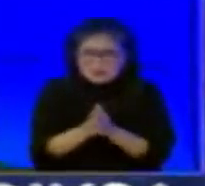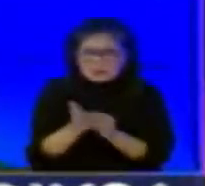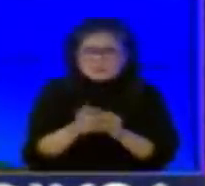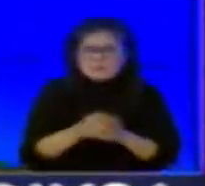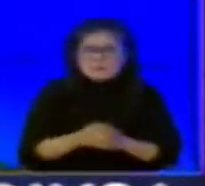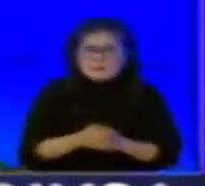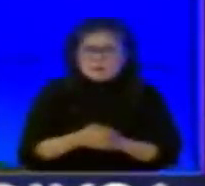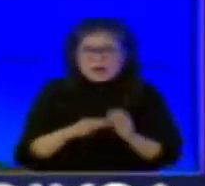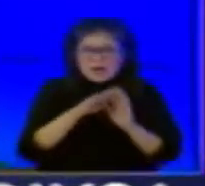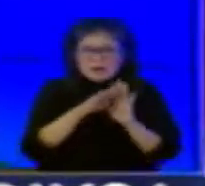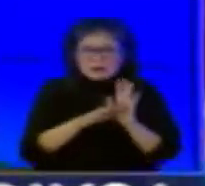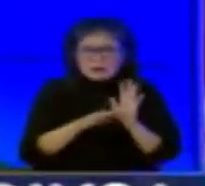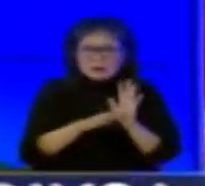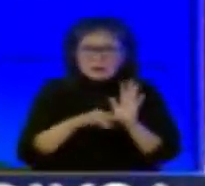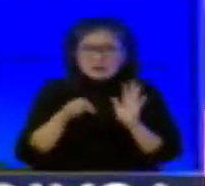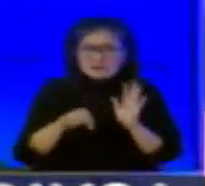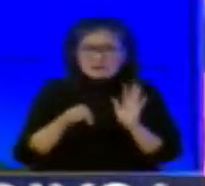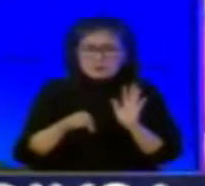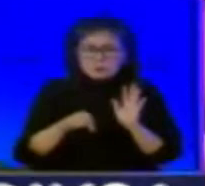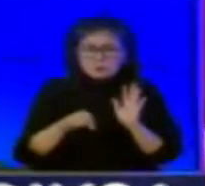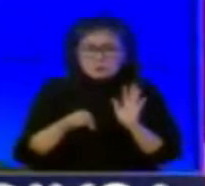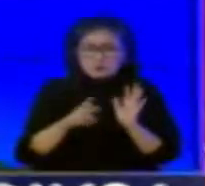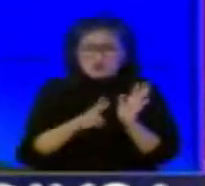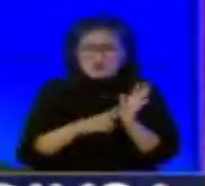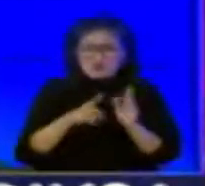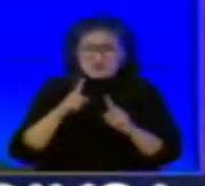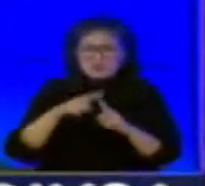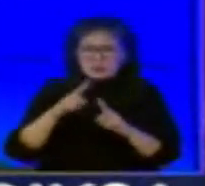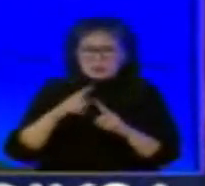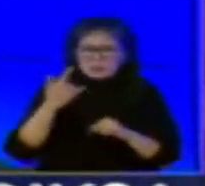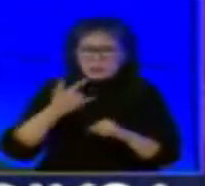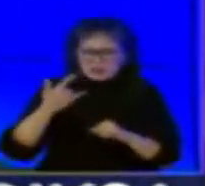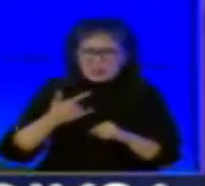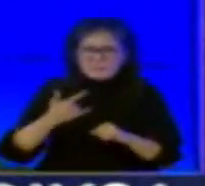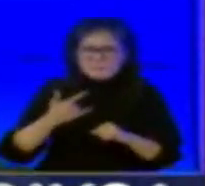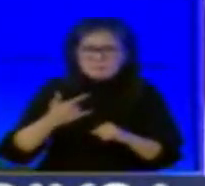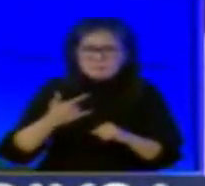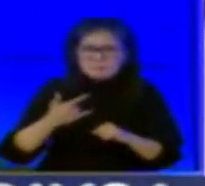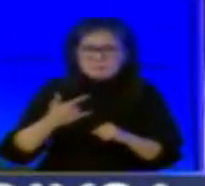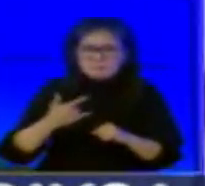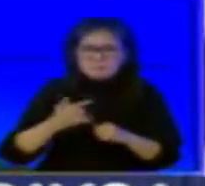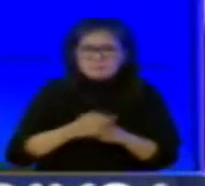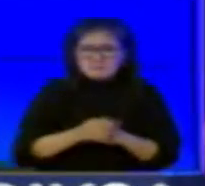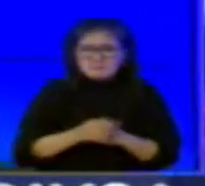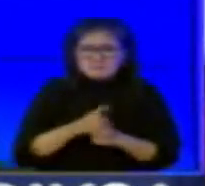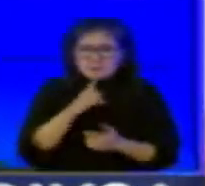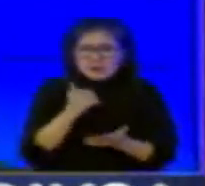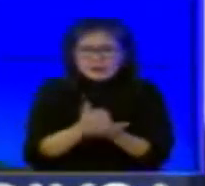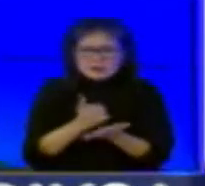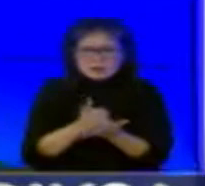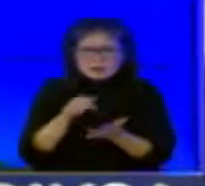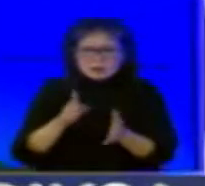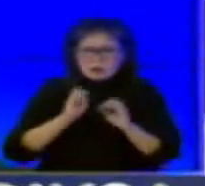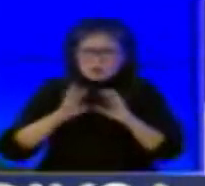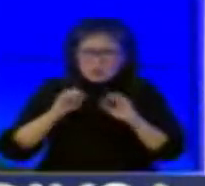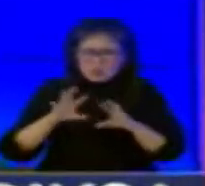Acara pentahbisan Uskup Ruteng Manggarai Nusa Tenggara Timur tetap digelar di tengah kekhawatiran dan berbagai imbauan untuk tidak